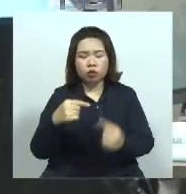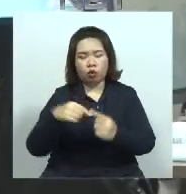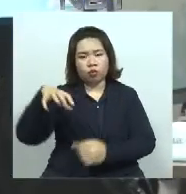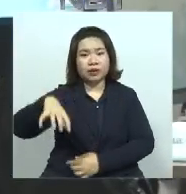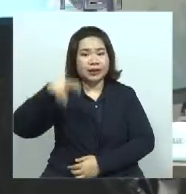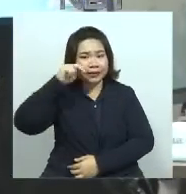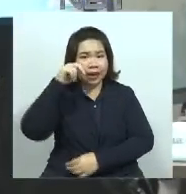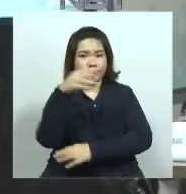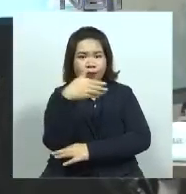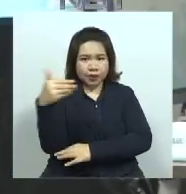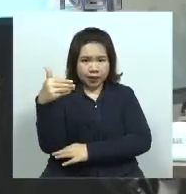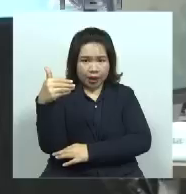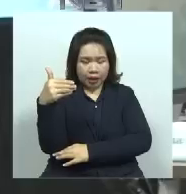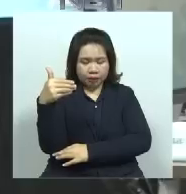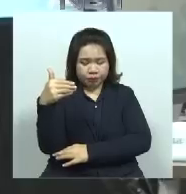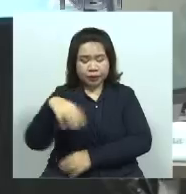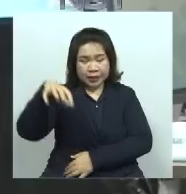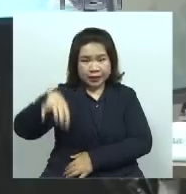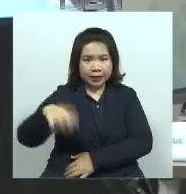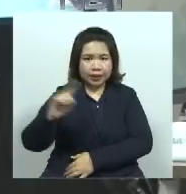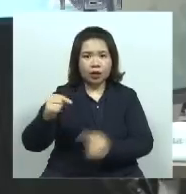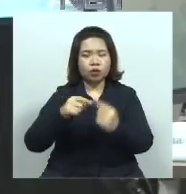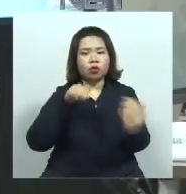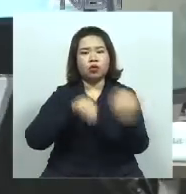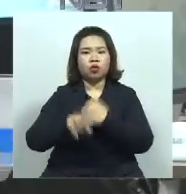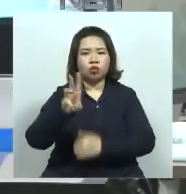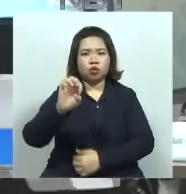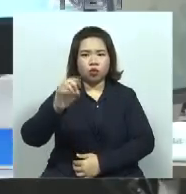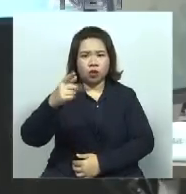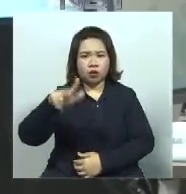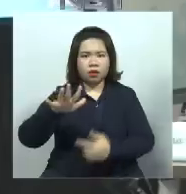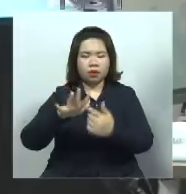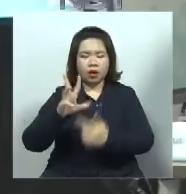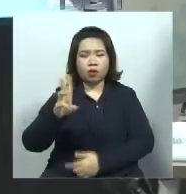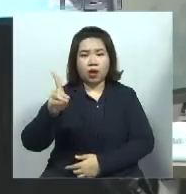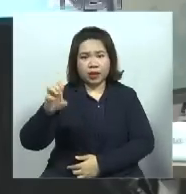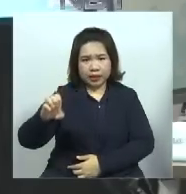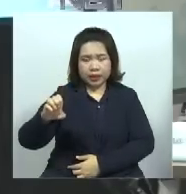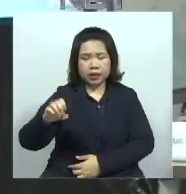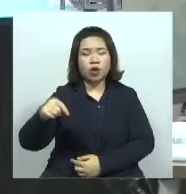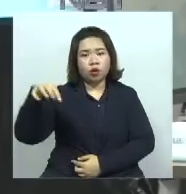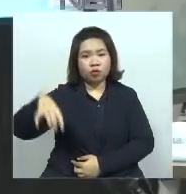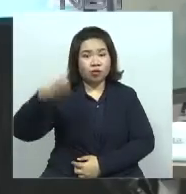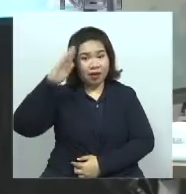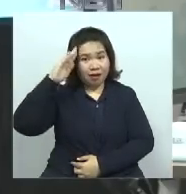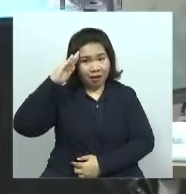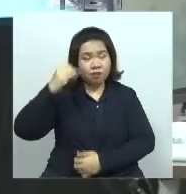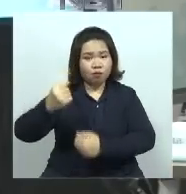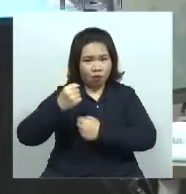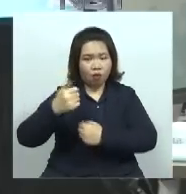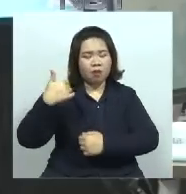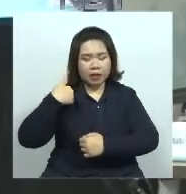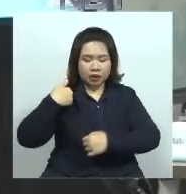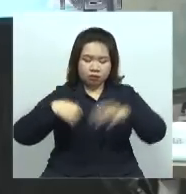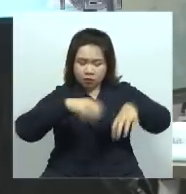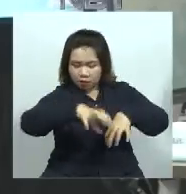ำแห่งชาติณสโมสรทหารบกวิภาวดีครับในวันนี้ก็มีหน่วยงานกว่า40หน่วยงานที่เกี่ยวข้องกับการบริหารจัดการน้ำมาร่วม